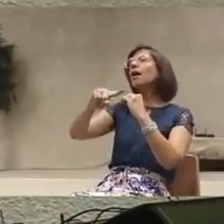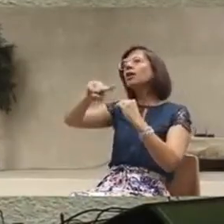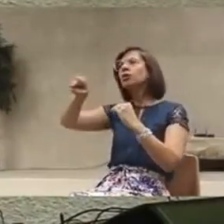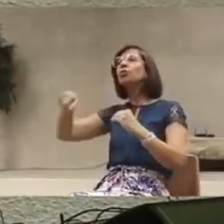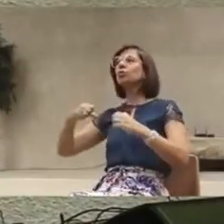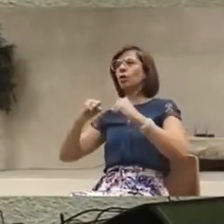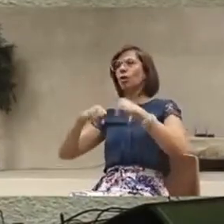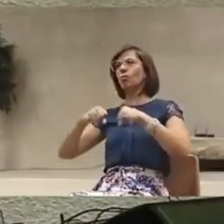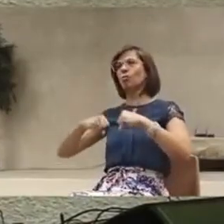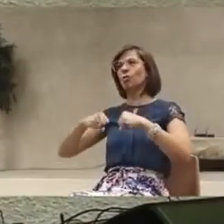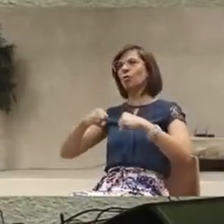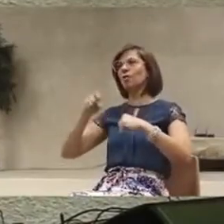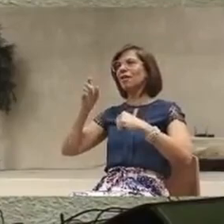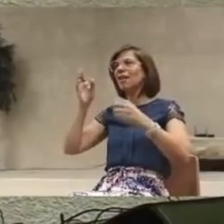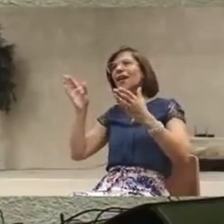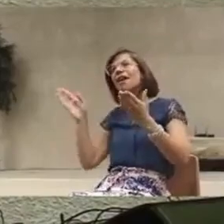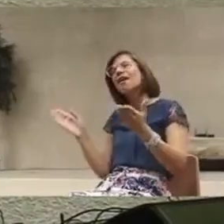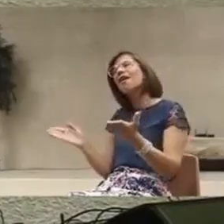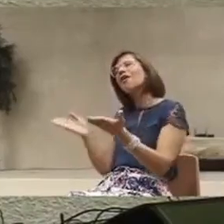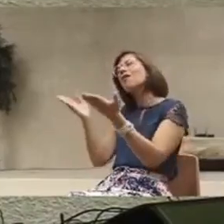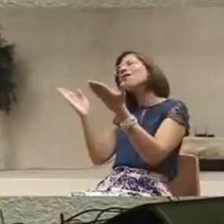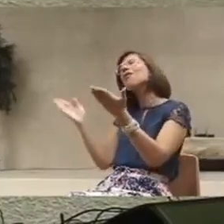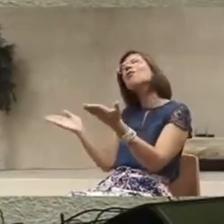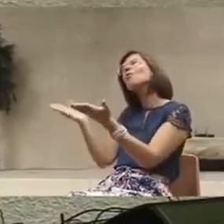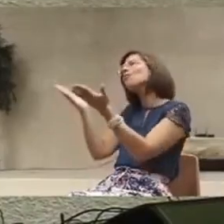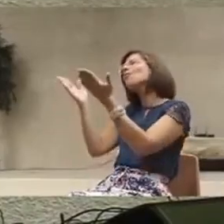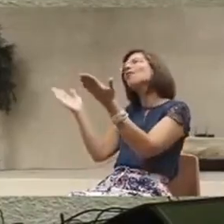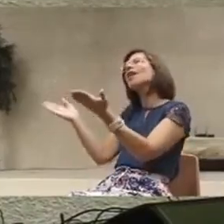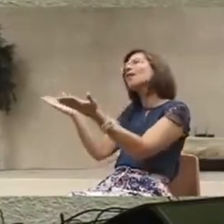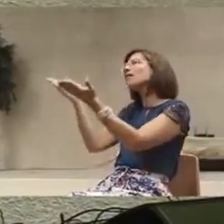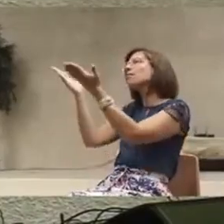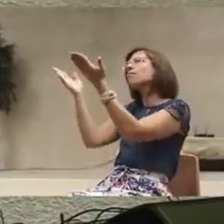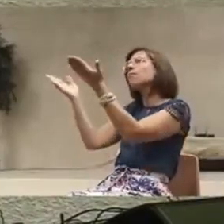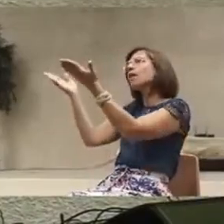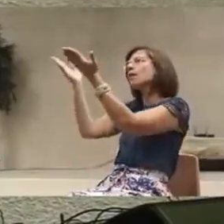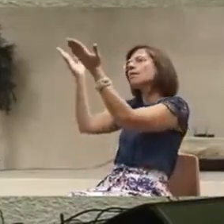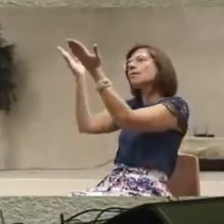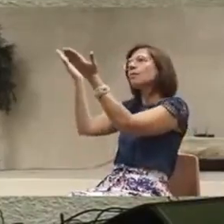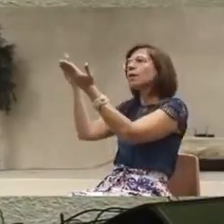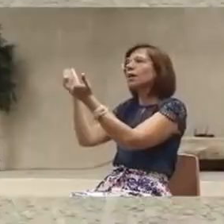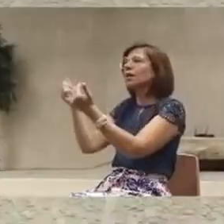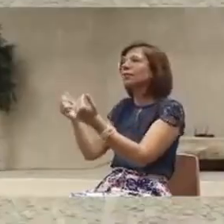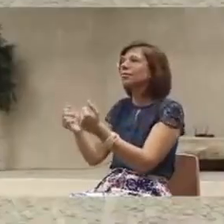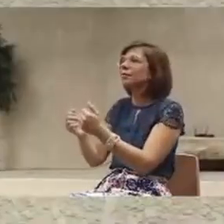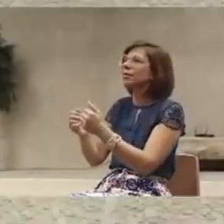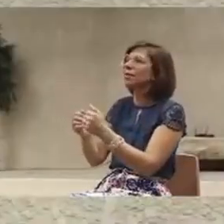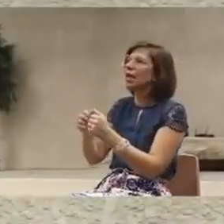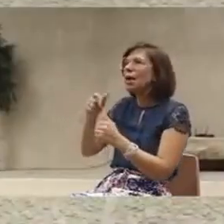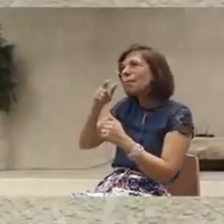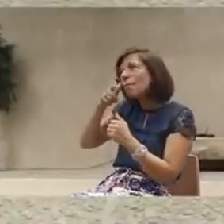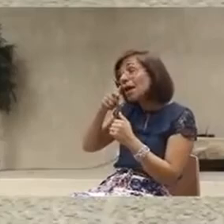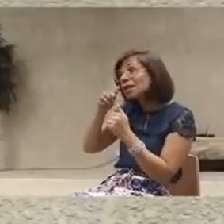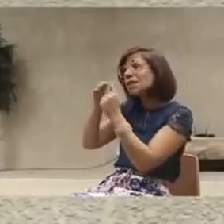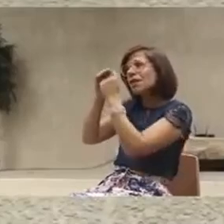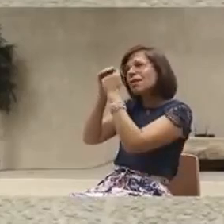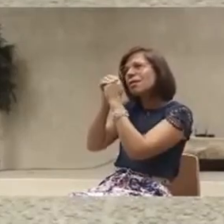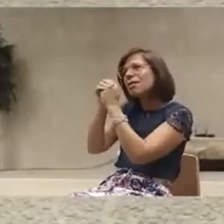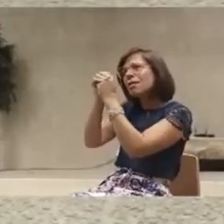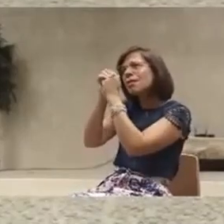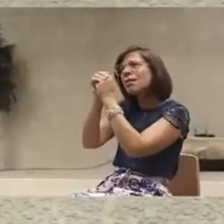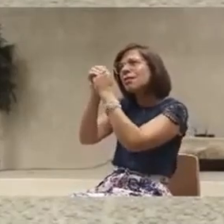cette louange. Alors persévère dans la louange, persévère dans la foi, persévère dans la prière, persévère dans le